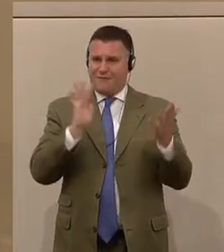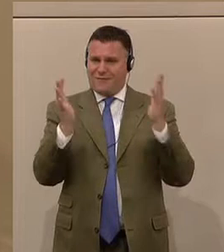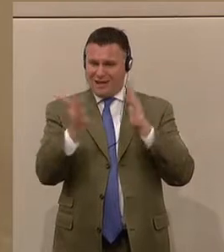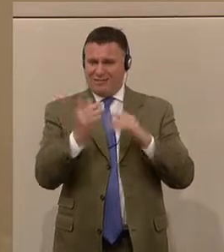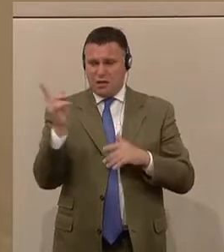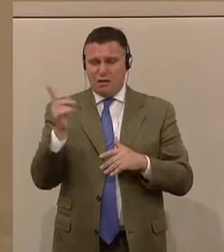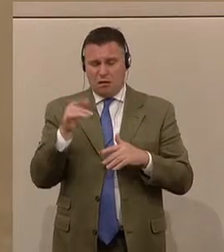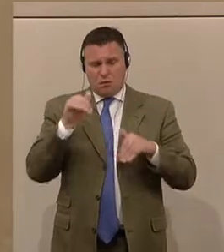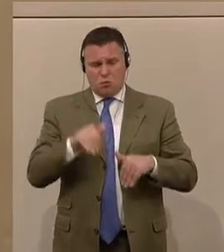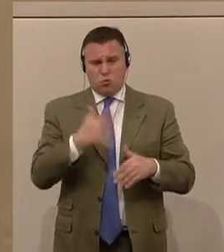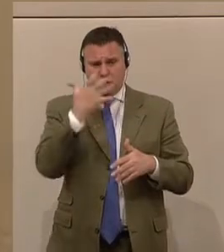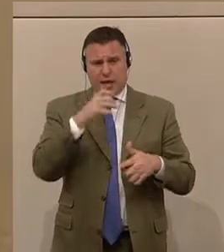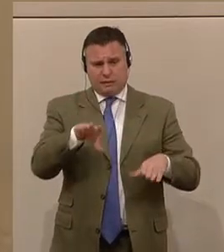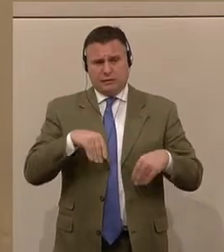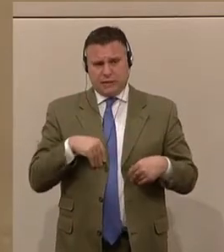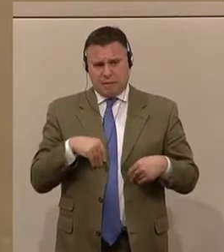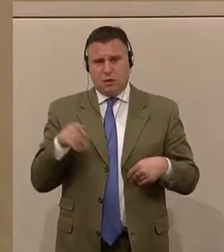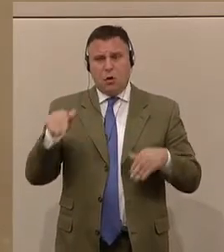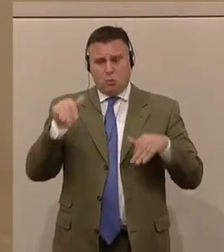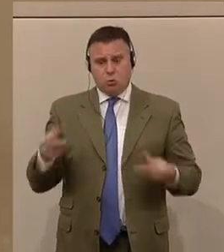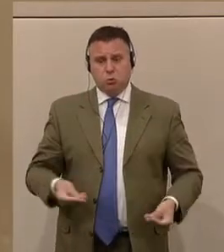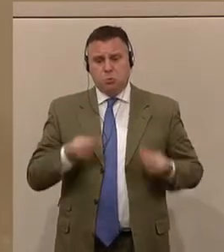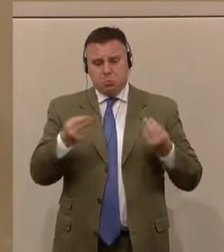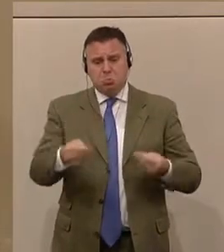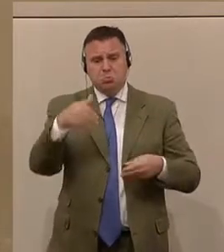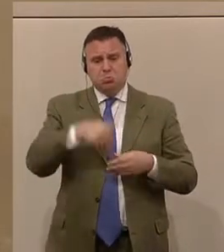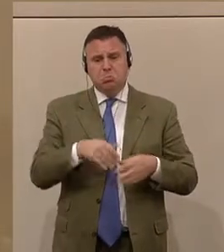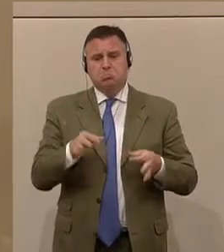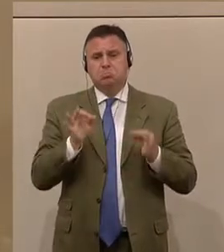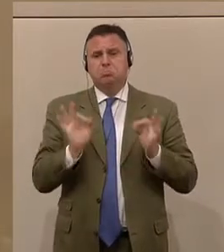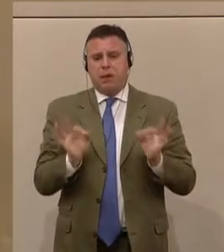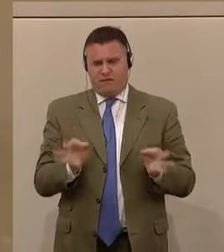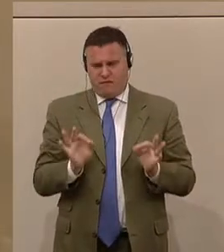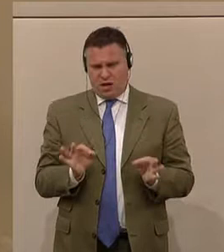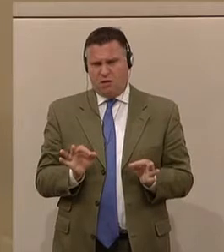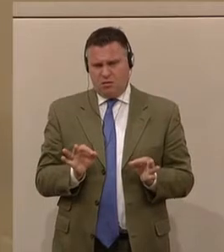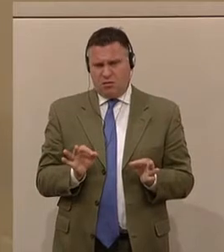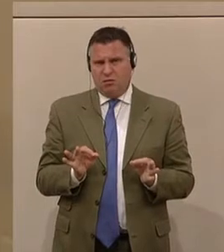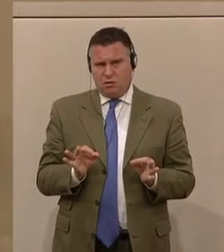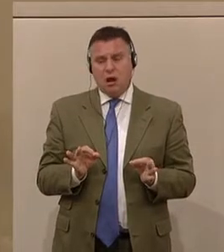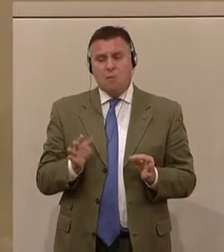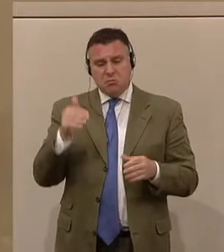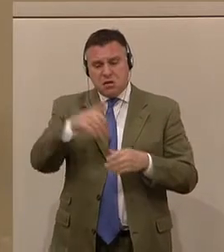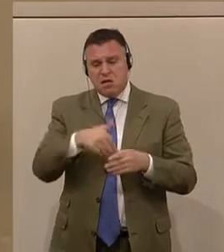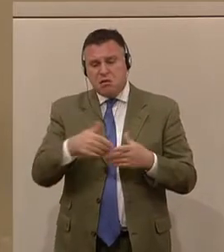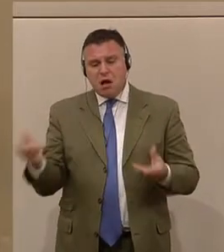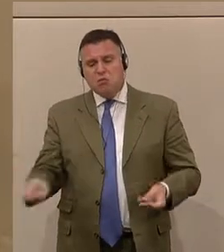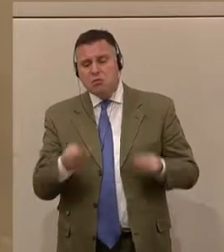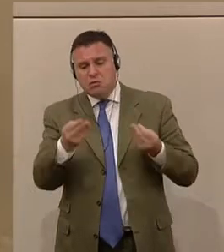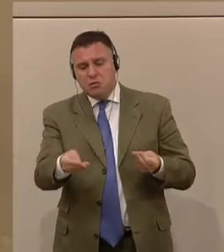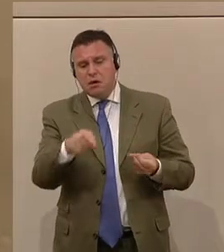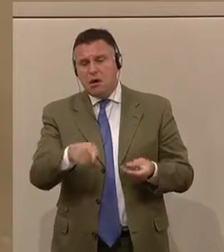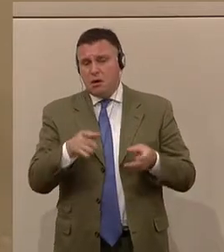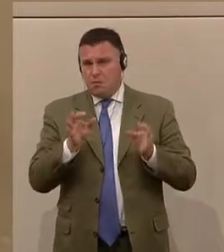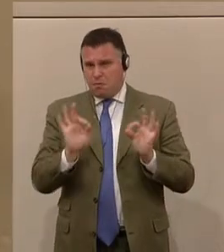nehmen, dann müssen Sie einen großen Wurf vorlegen. Und einen großen Wurf vorlegen heißt, dass Sie